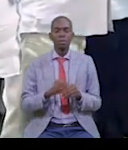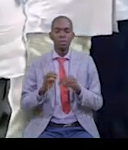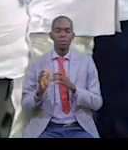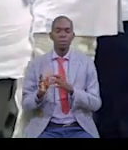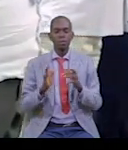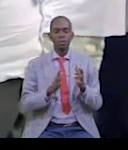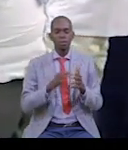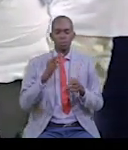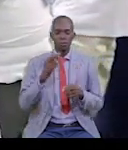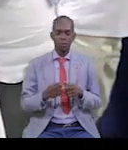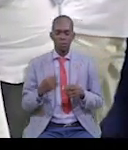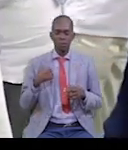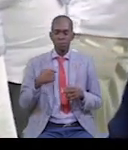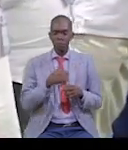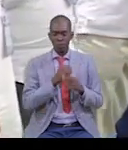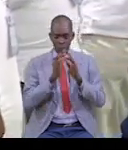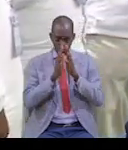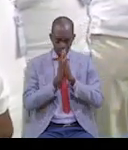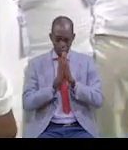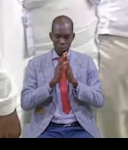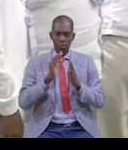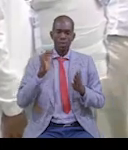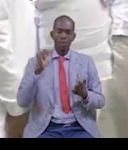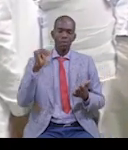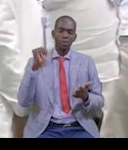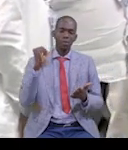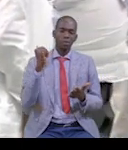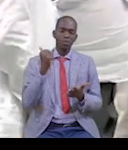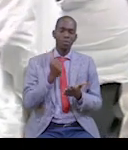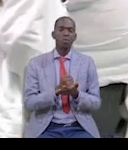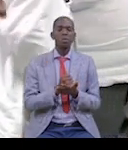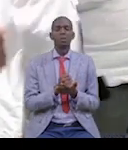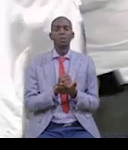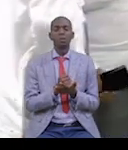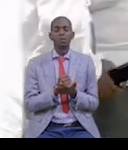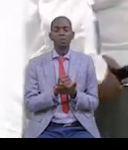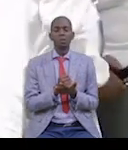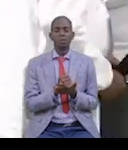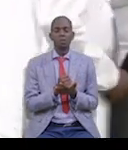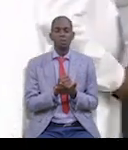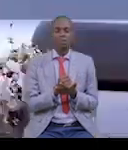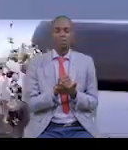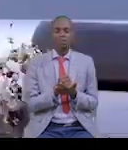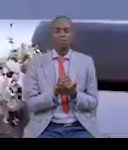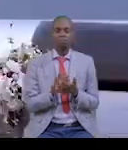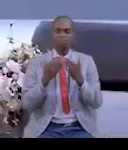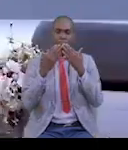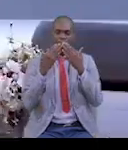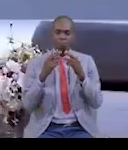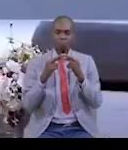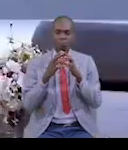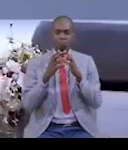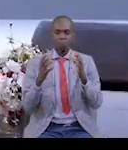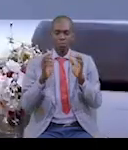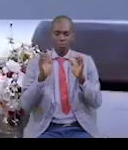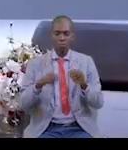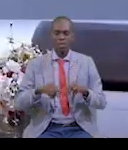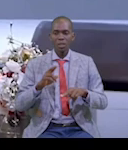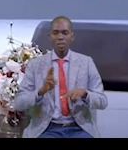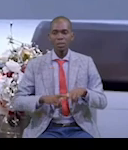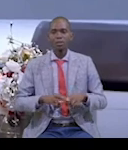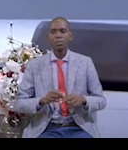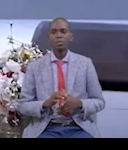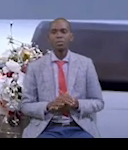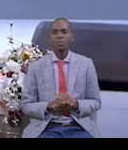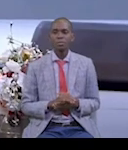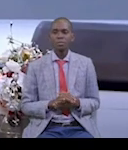Jesus name we pray. యేసు నామములో ప్రార్థించుచున్నాము తండ్రి. Thank you very much. You can sit down.